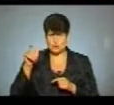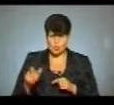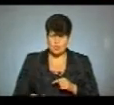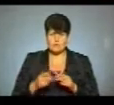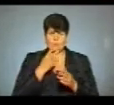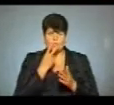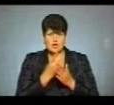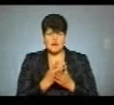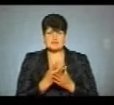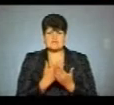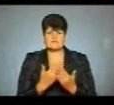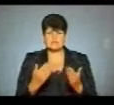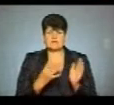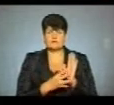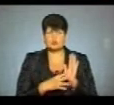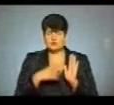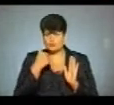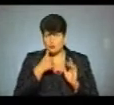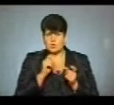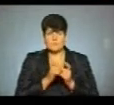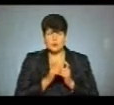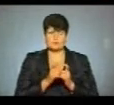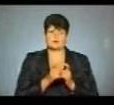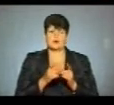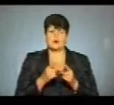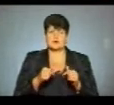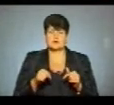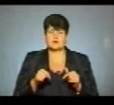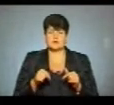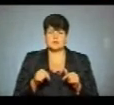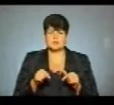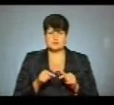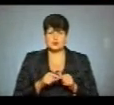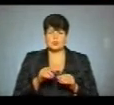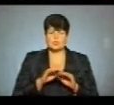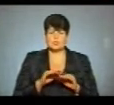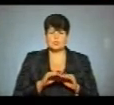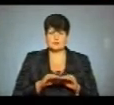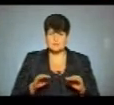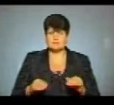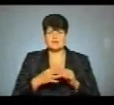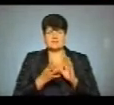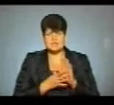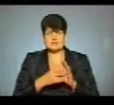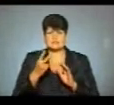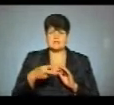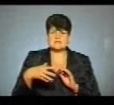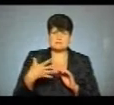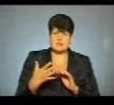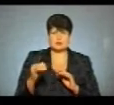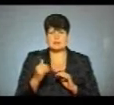виставку «90 років боротьби організації українських націоналістів» учням 19-ї, 25-ї та 5-ї тернопільських шкіл.